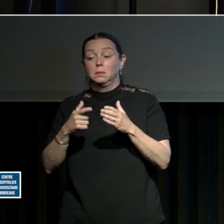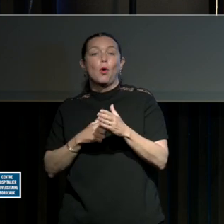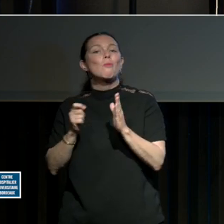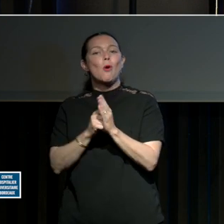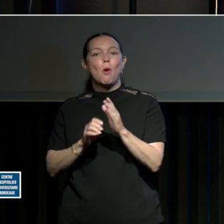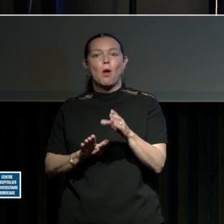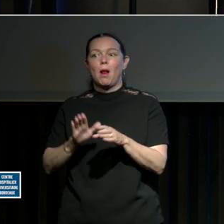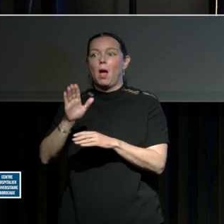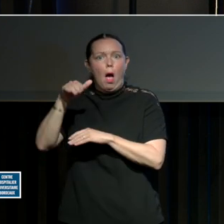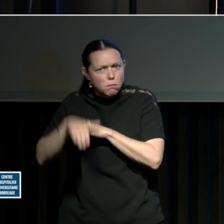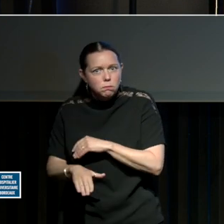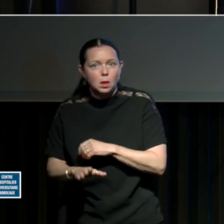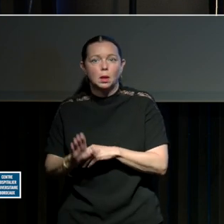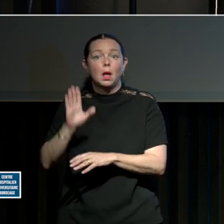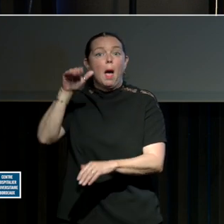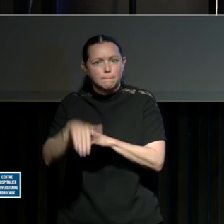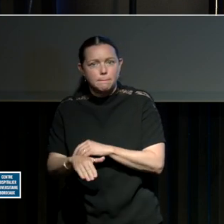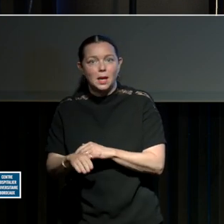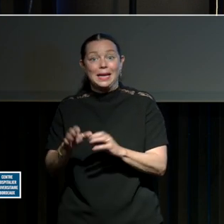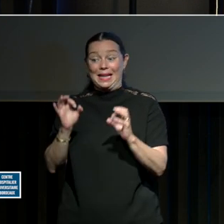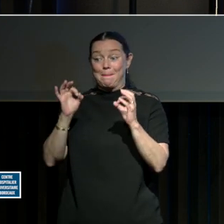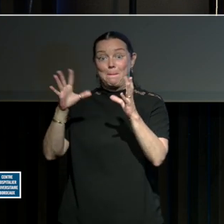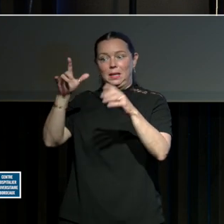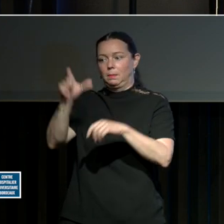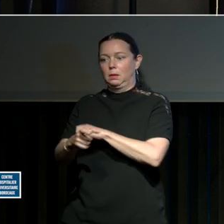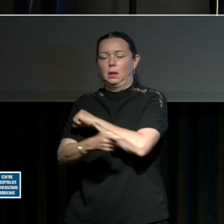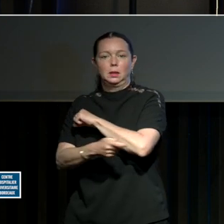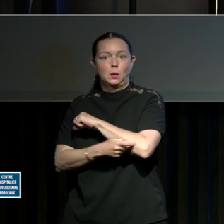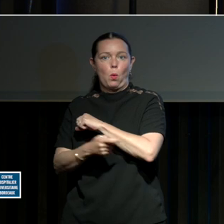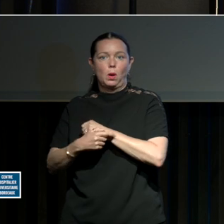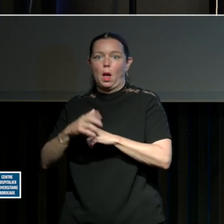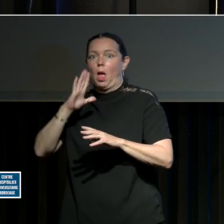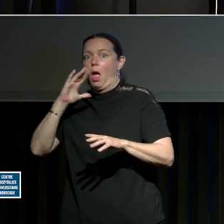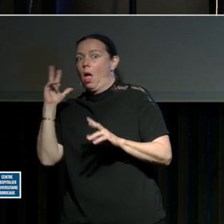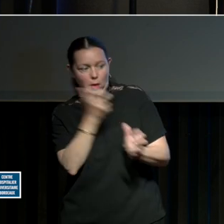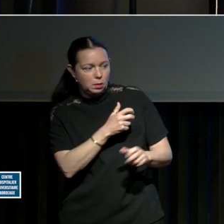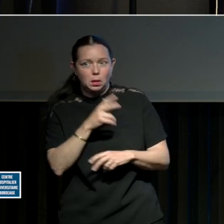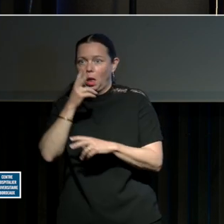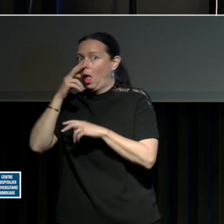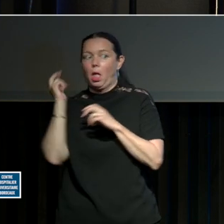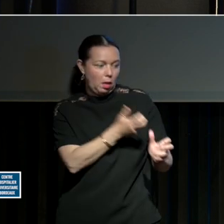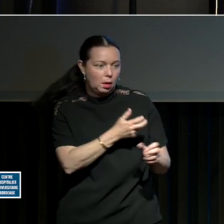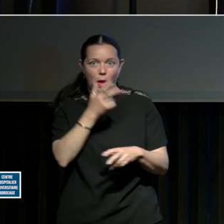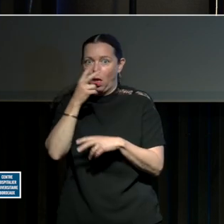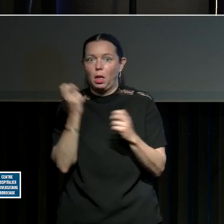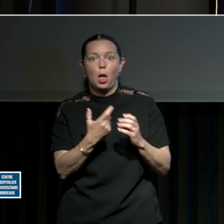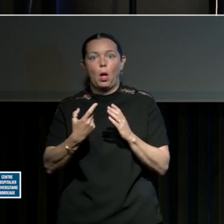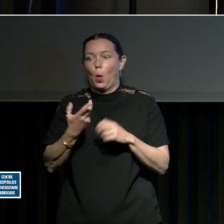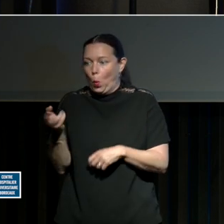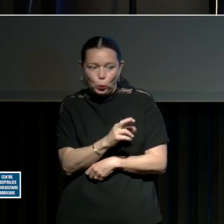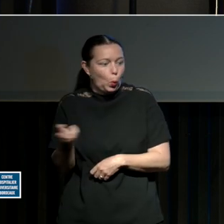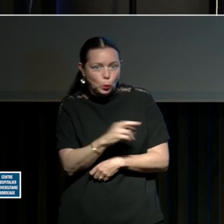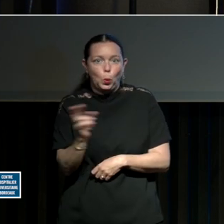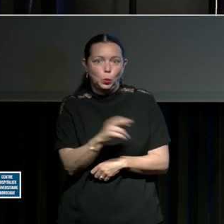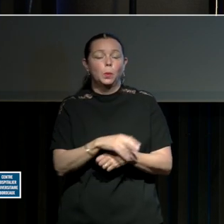qui constituent un symptôme clé du comportement addictif. Et ces rechutes, on le sait, vont être expliquées